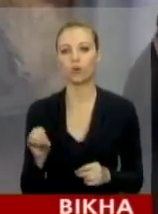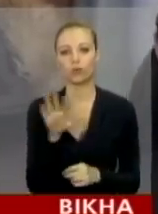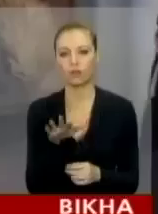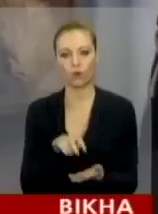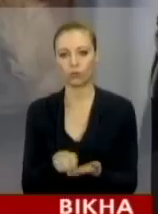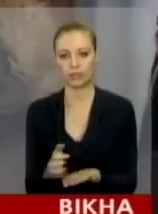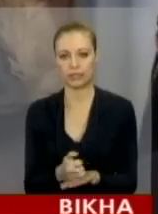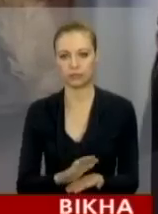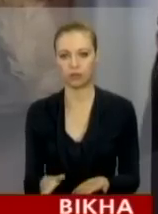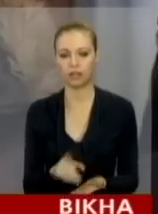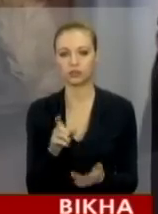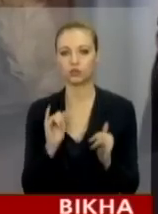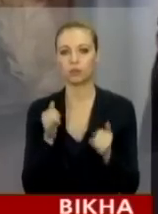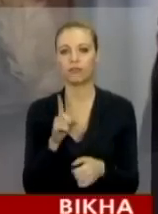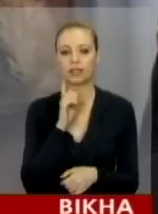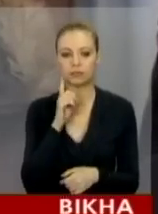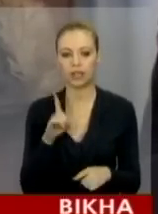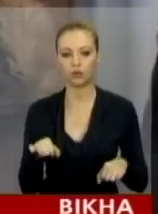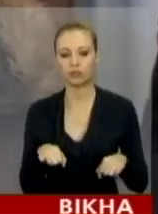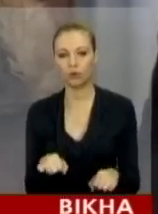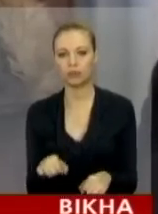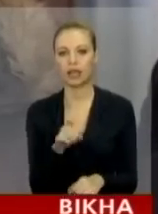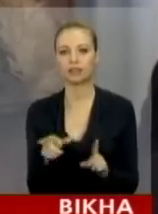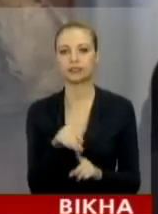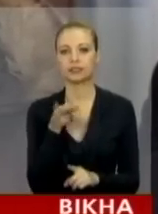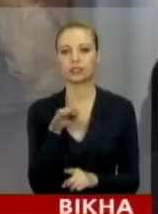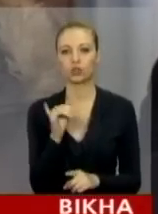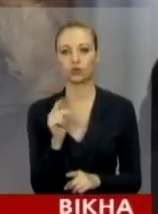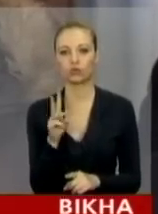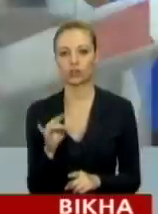не збирається. З обливанням Зеленкою, з побиттям, з тітушками, з беркутом.